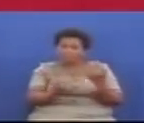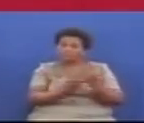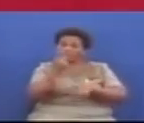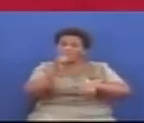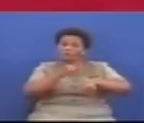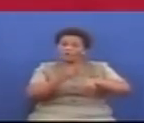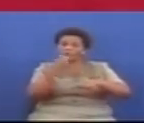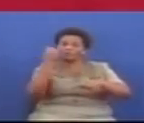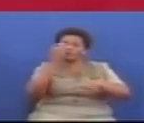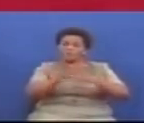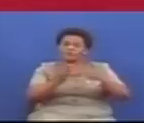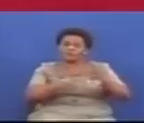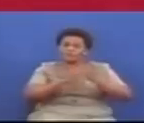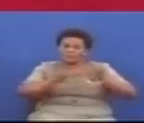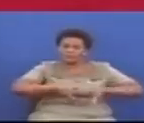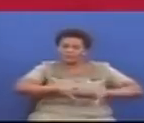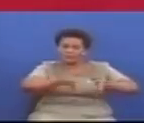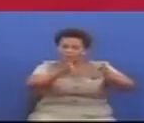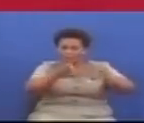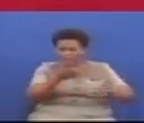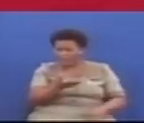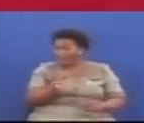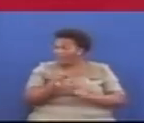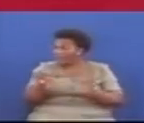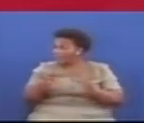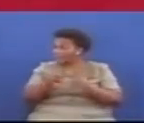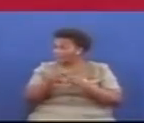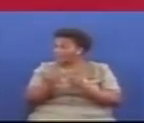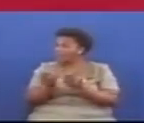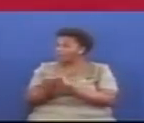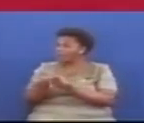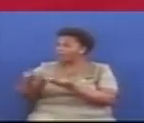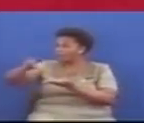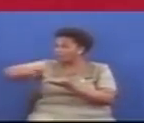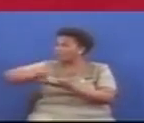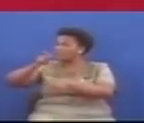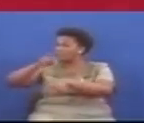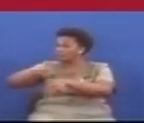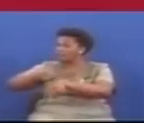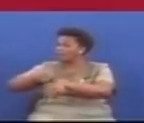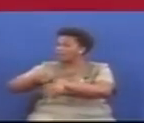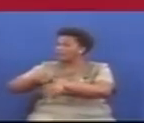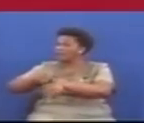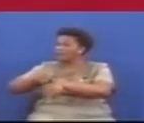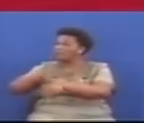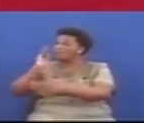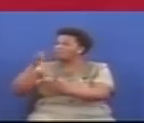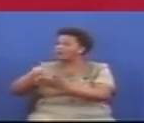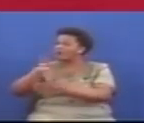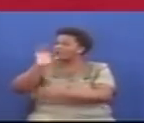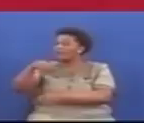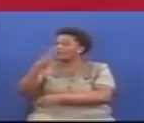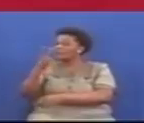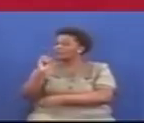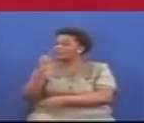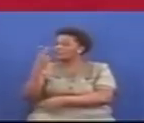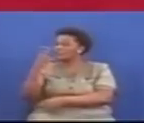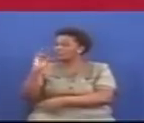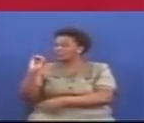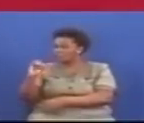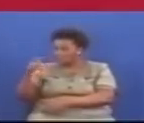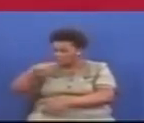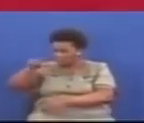muda wa nyongeza utakaomwezesha kumaliza ujenzi wa barabara hii mwezi Januari mwaka 2020, ambapo maombi hayo